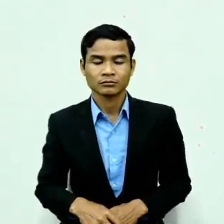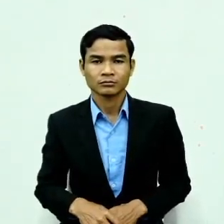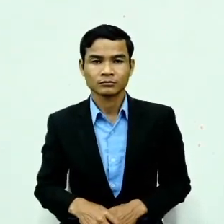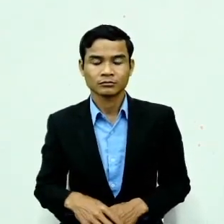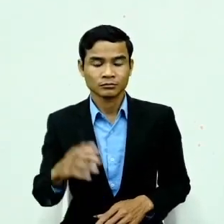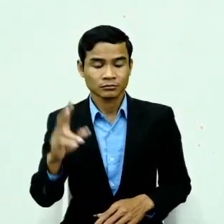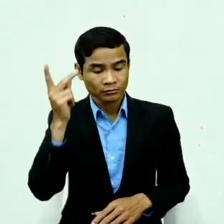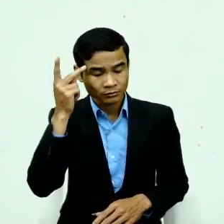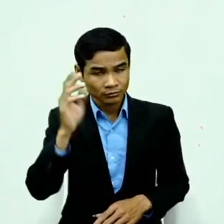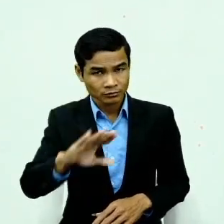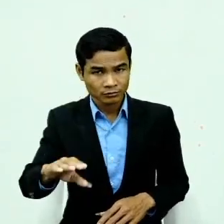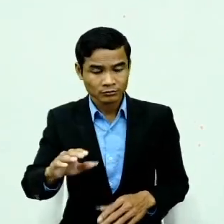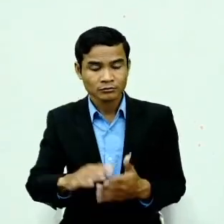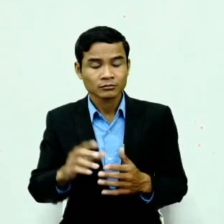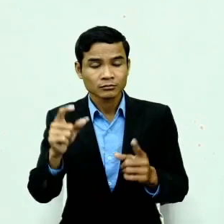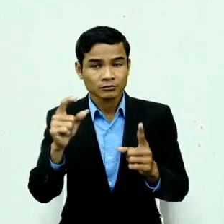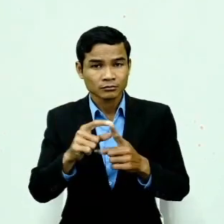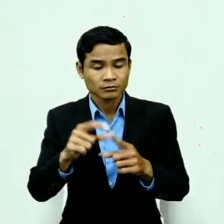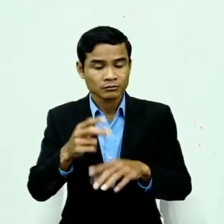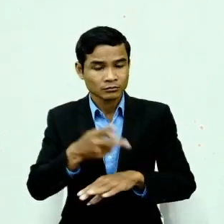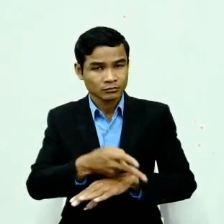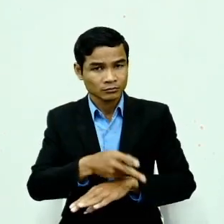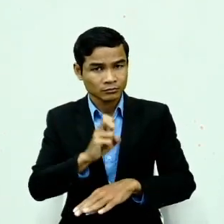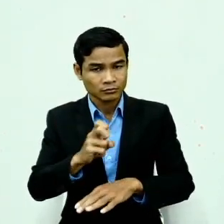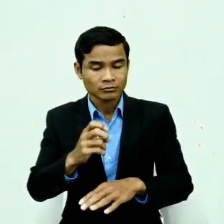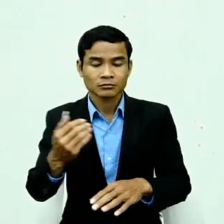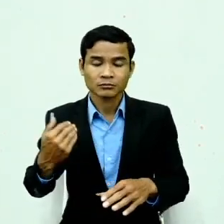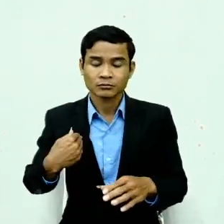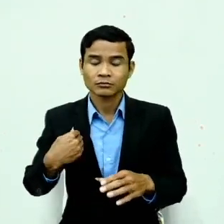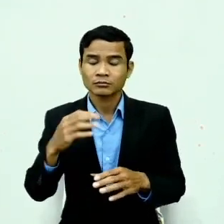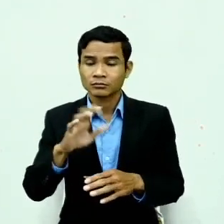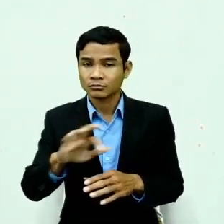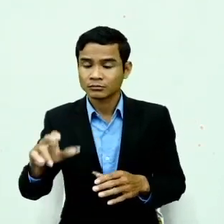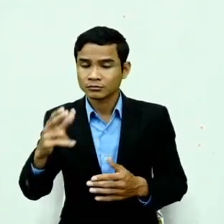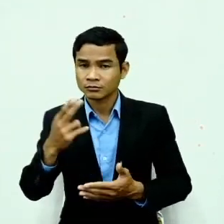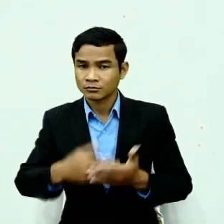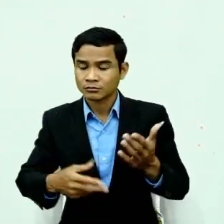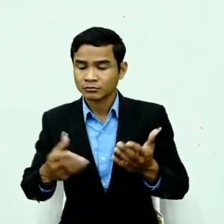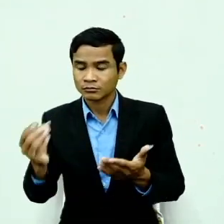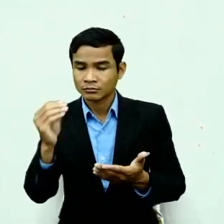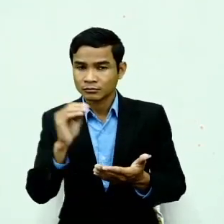cha kịch nó con á ta pía com chảy miên tụa sao vậy khla